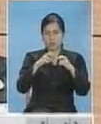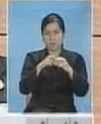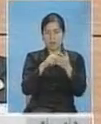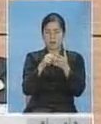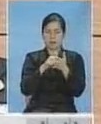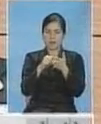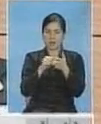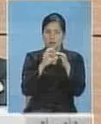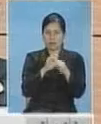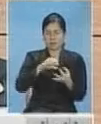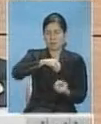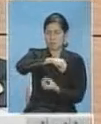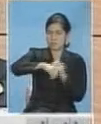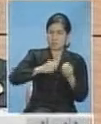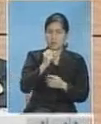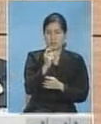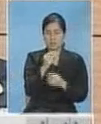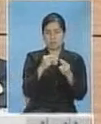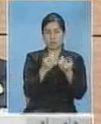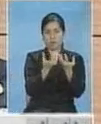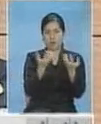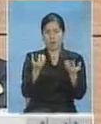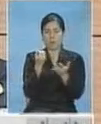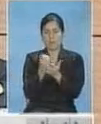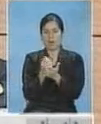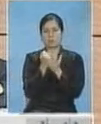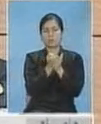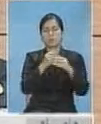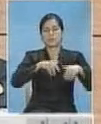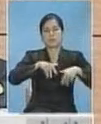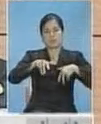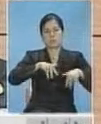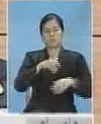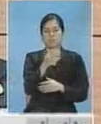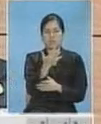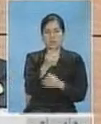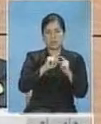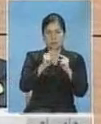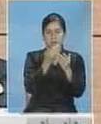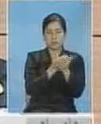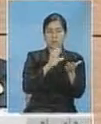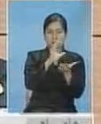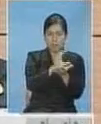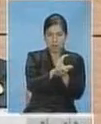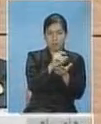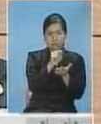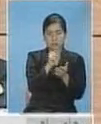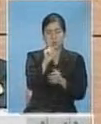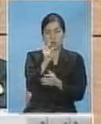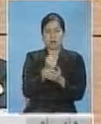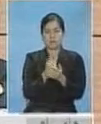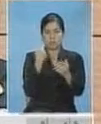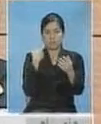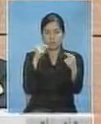ในเรื่องของเศรษฐกิจปากท้องข้าวของแพงให้กับพี่น้องประชาชนแต่เป็นงบประมาณที่ตรง